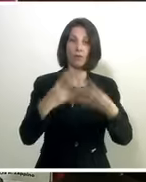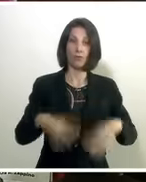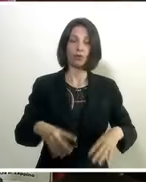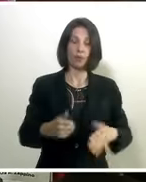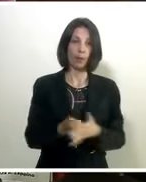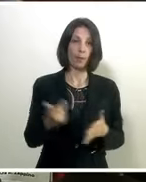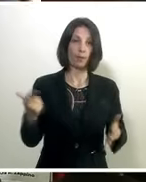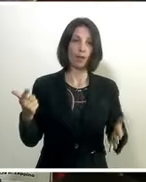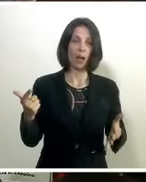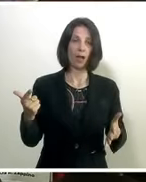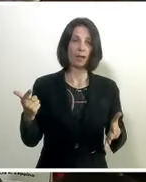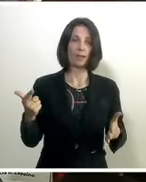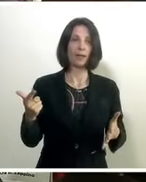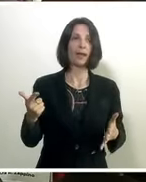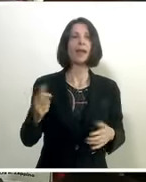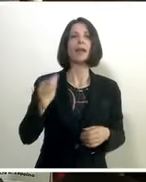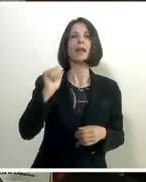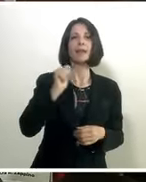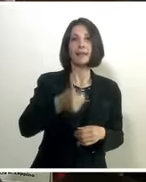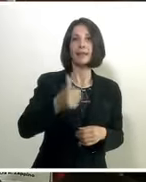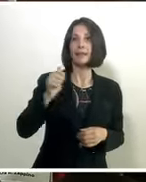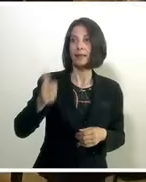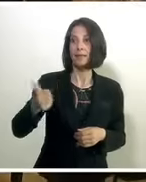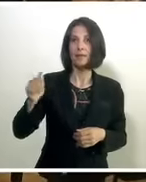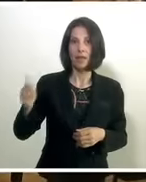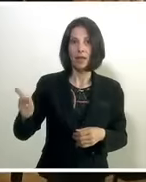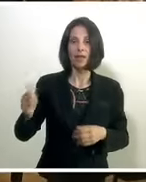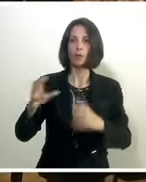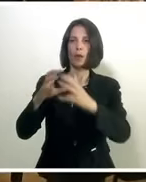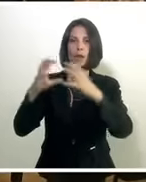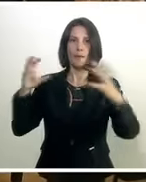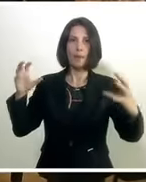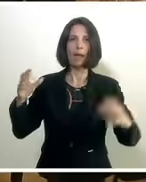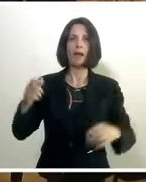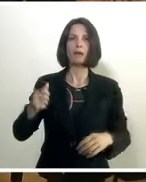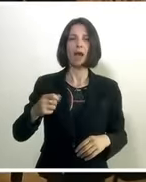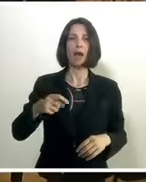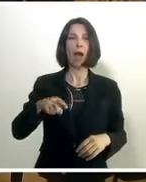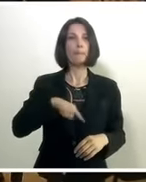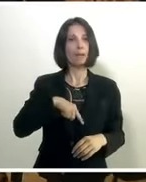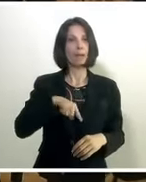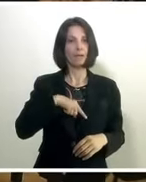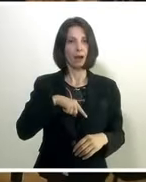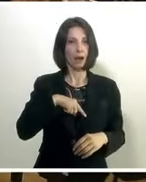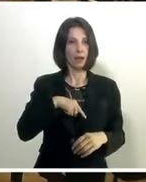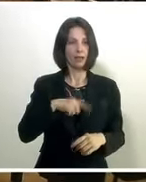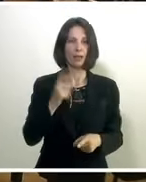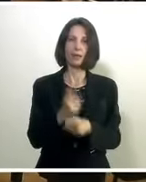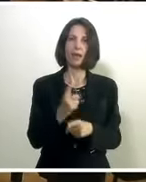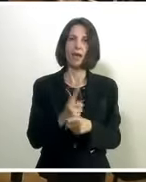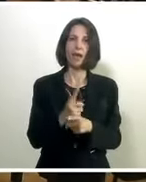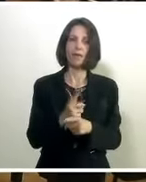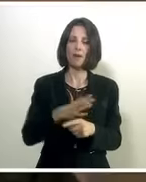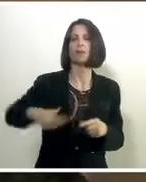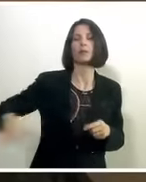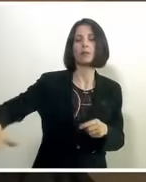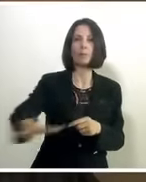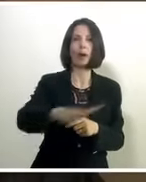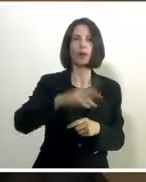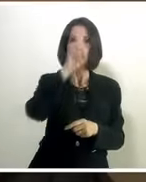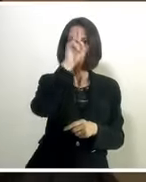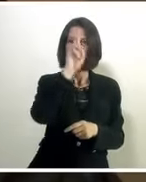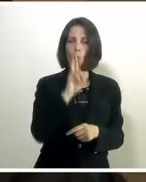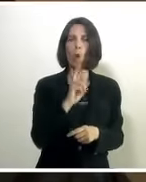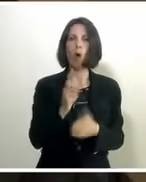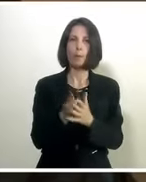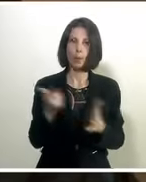l'iniziativa individuale sia insostituibile che l'impresa privata abbia un suo spazio e conservi un suo ruolo importante